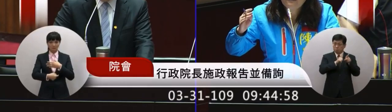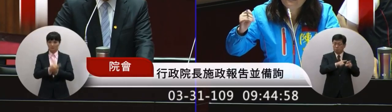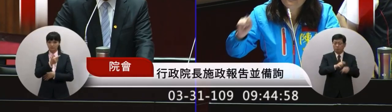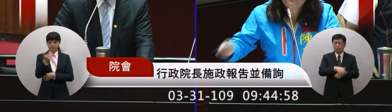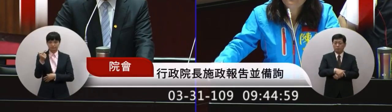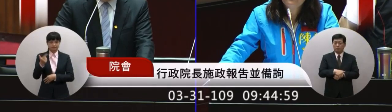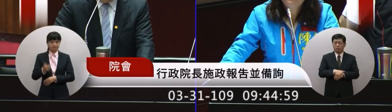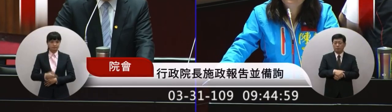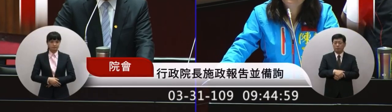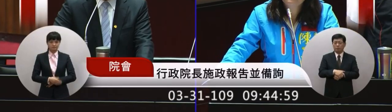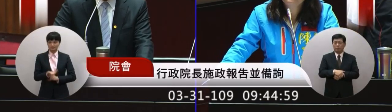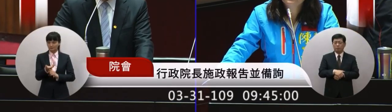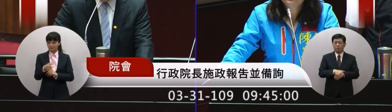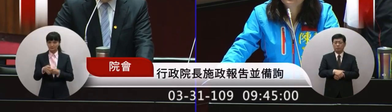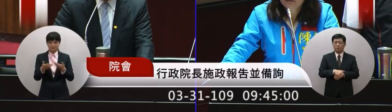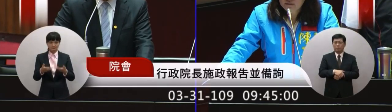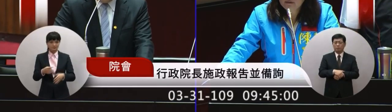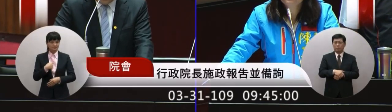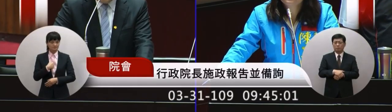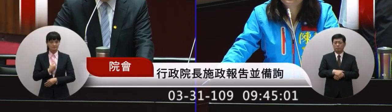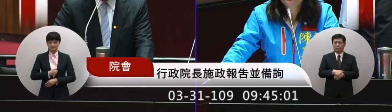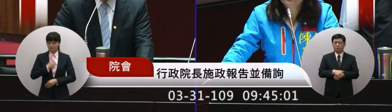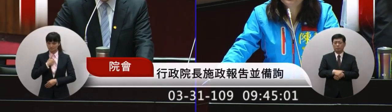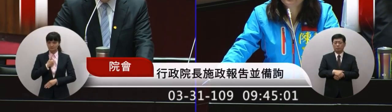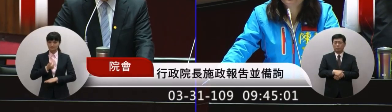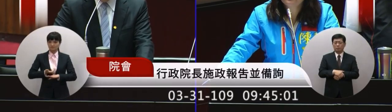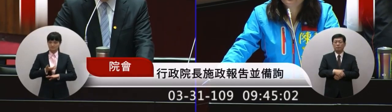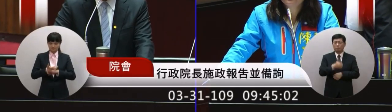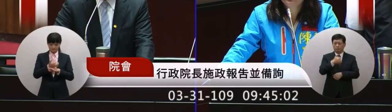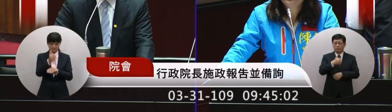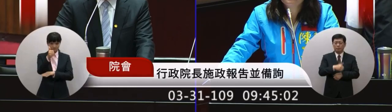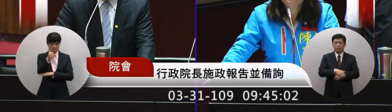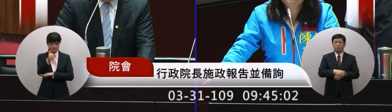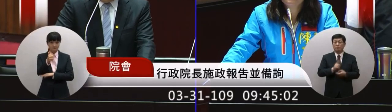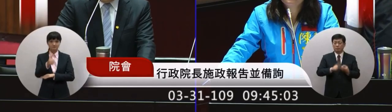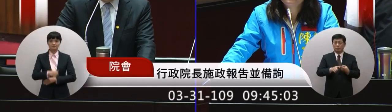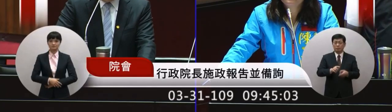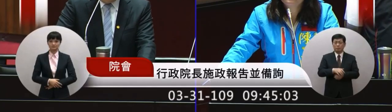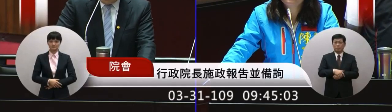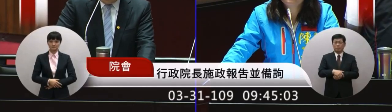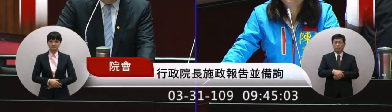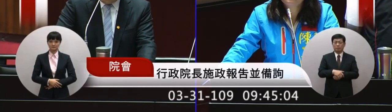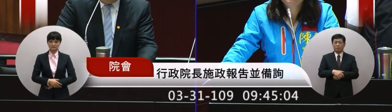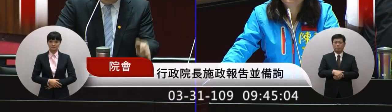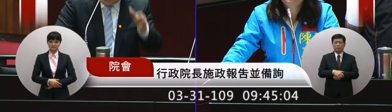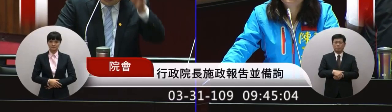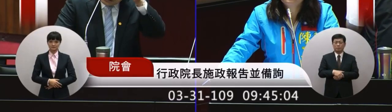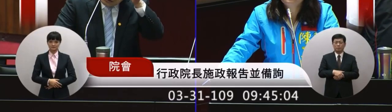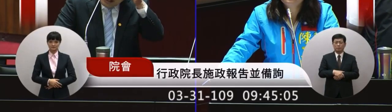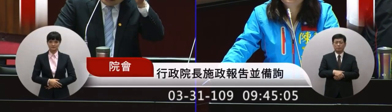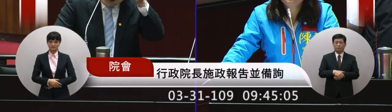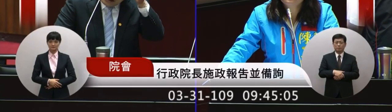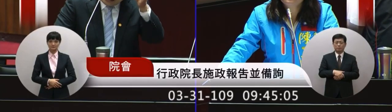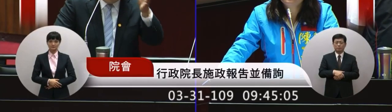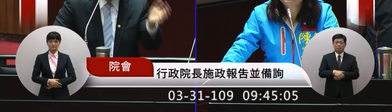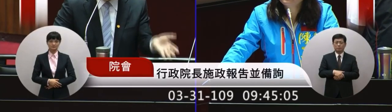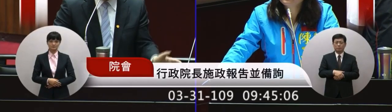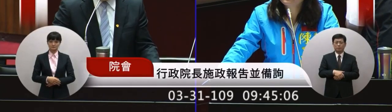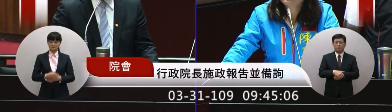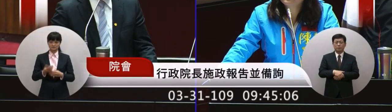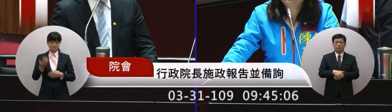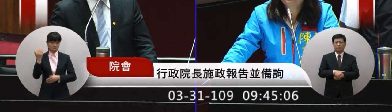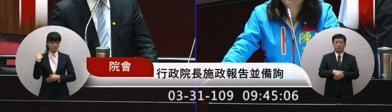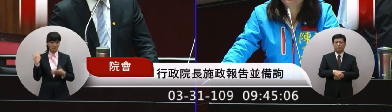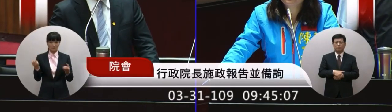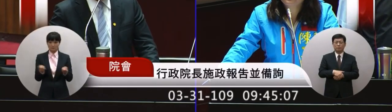牺牲，真的要表示最大的感谢跟敬意。 谢谢。对， 那 因为历史发展后，现